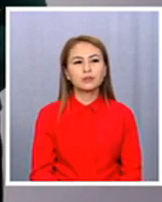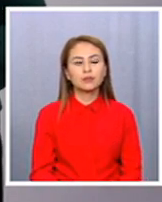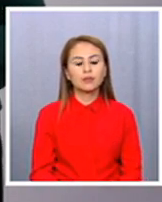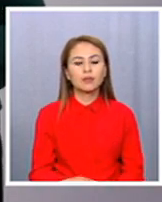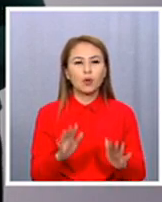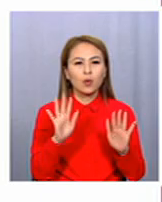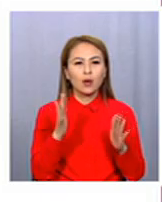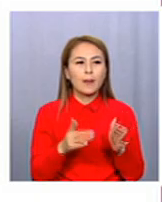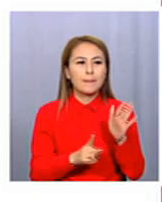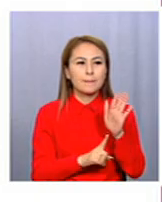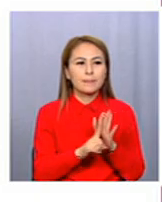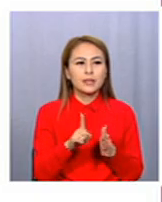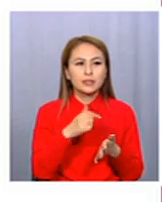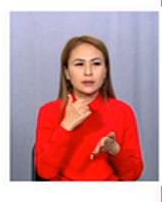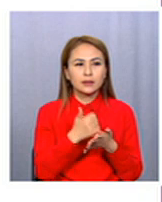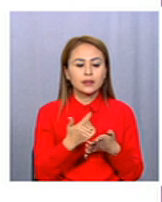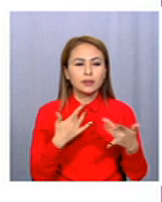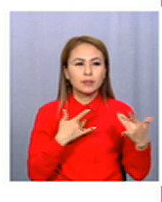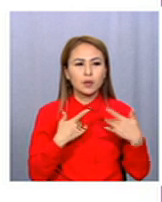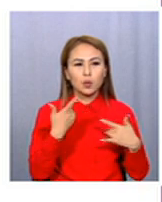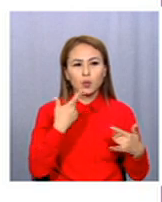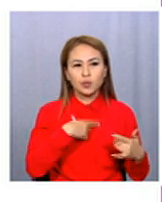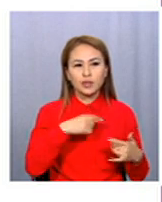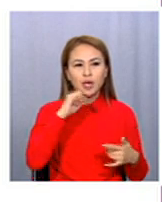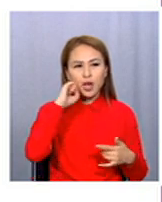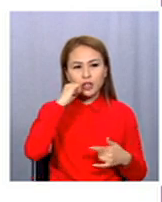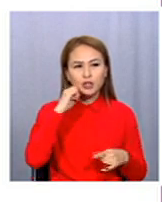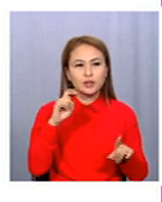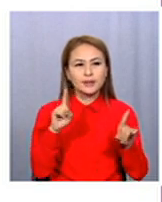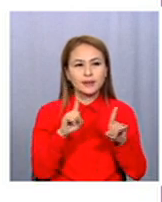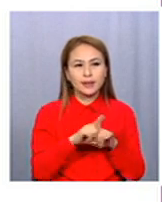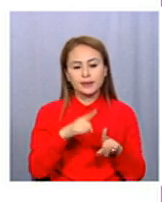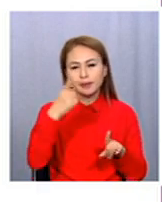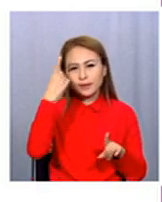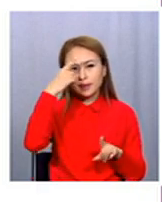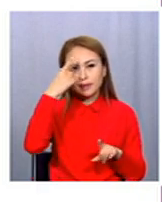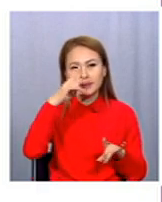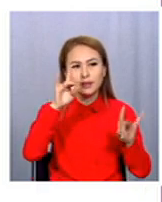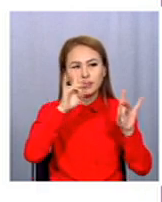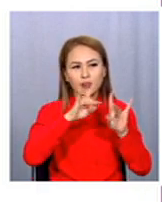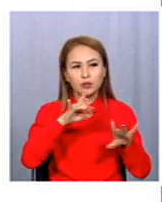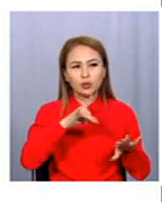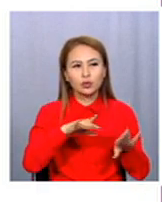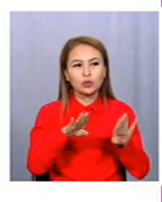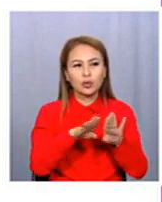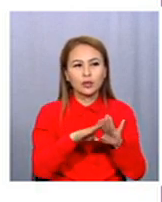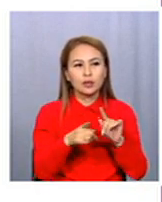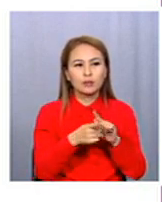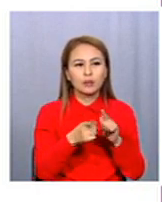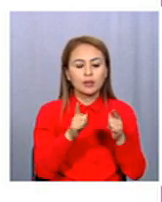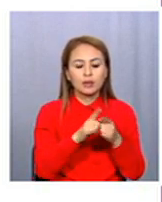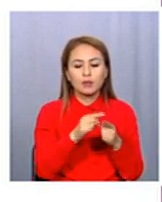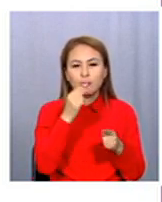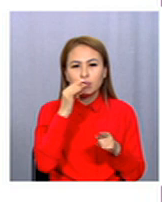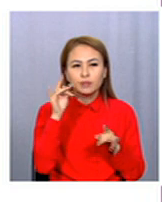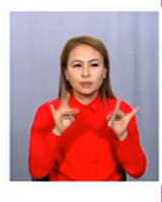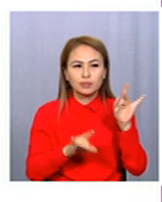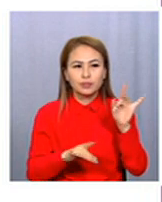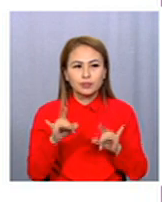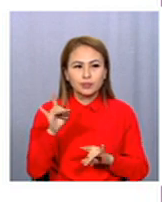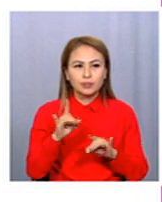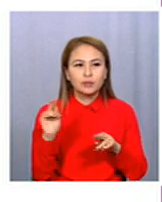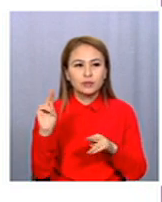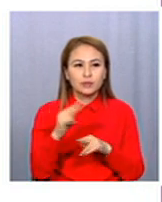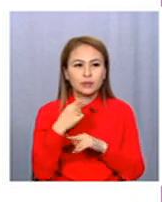Оқиғада басты кейіпкер өзінің әжесі сияқты ертегі айтатын, құрт қайнатып, немере